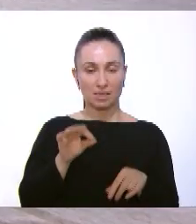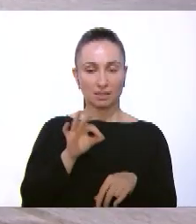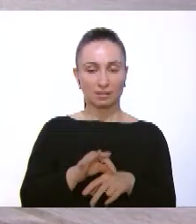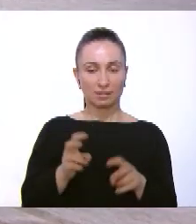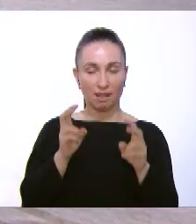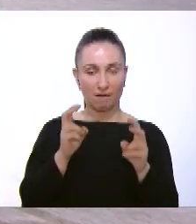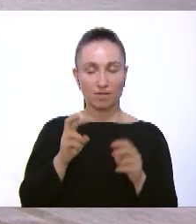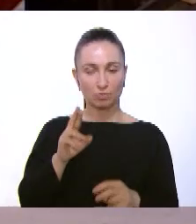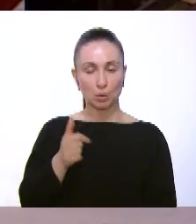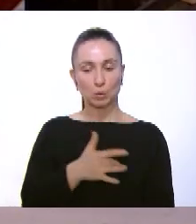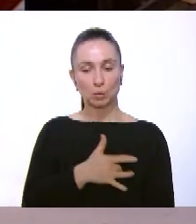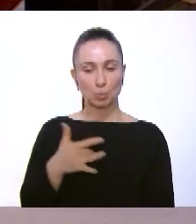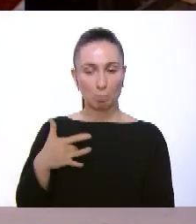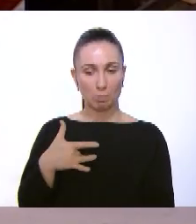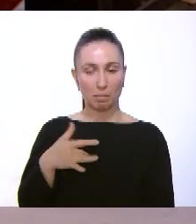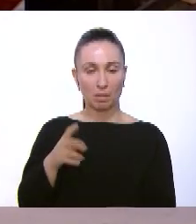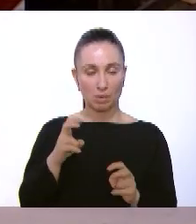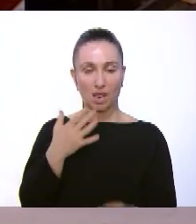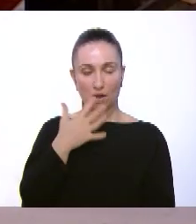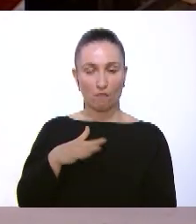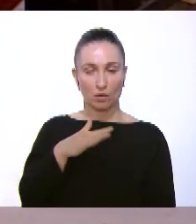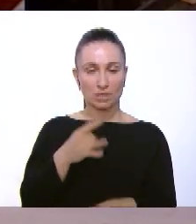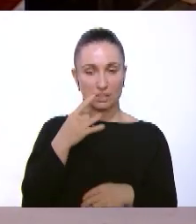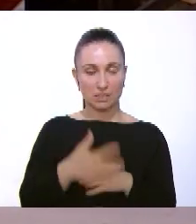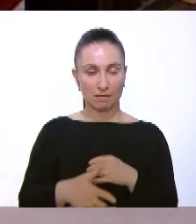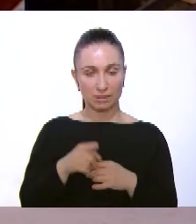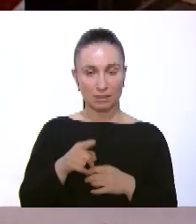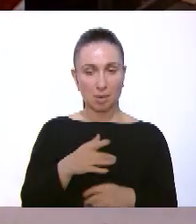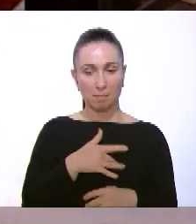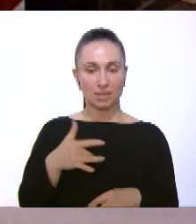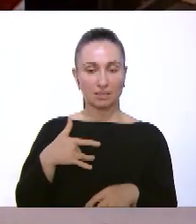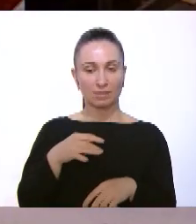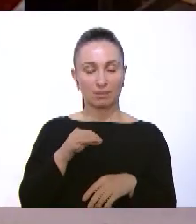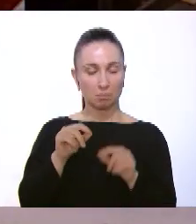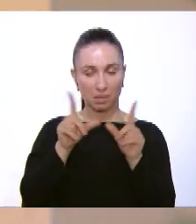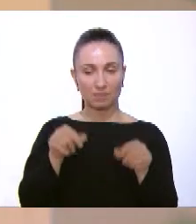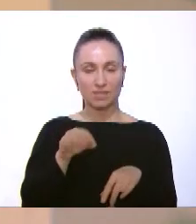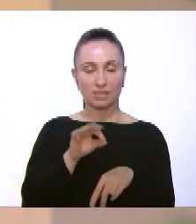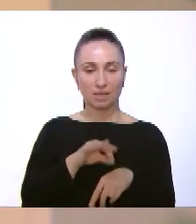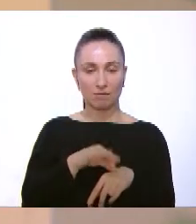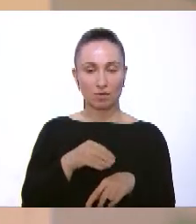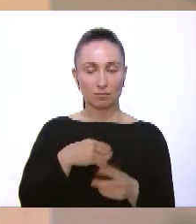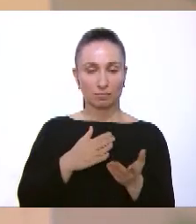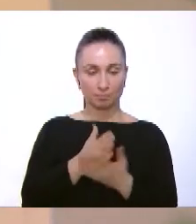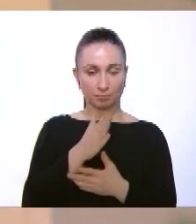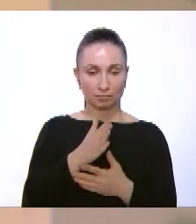დაავადებების და ტუბერკულოზის ეროვნული ცენტრი, ანუ ფილტვის დაავადებები ჩვენთვის ეს მისია კონცეპტუალურად მნიშვნელოვანი